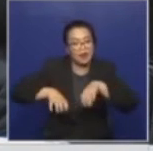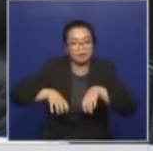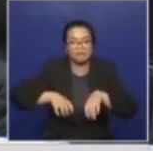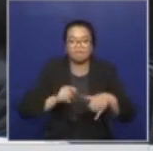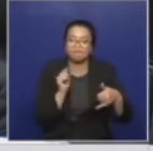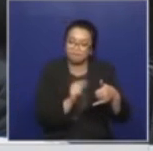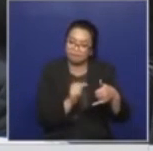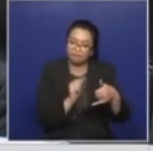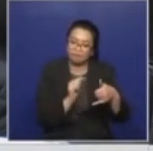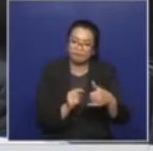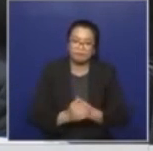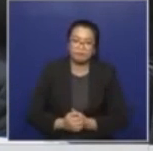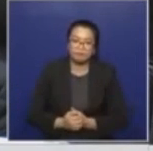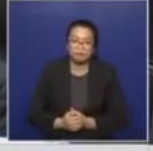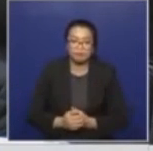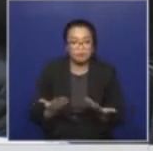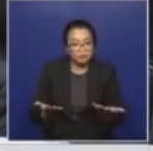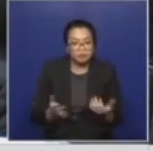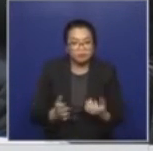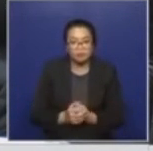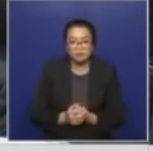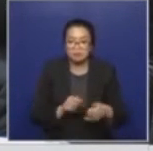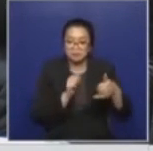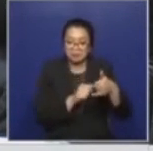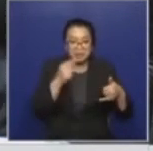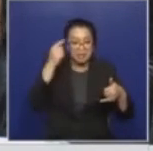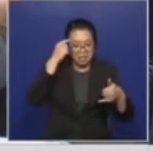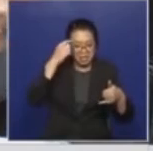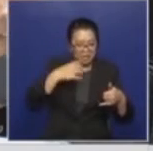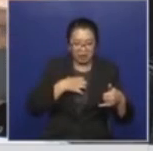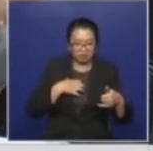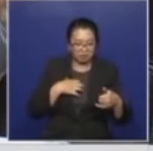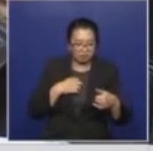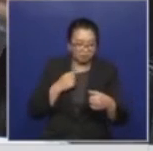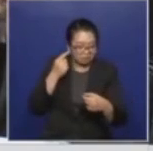เว้นแต่ท่านมีความประสงค์และมีเจตจำนงอย่างแรงกล้า